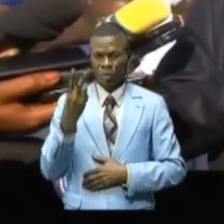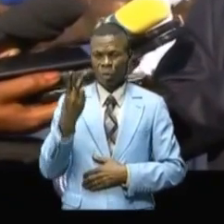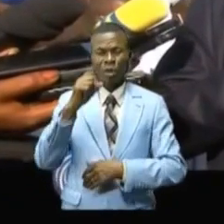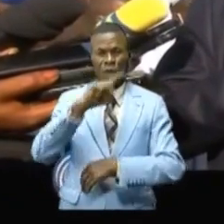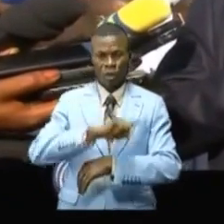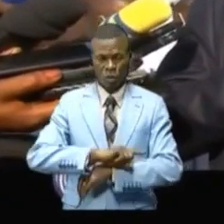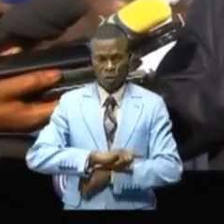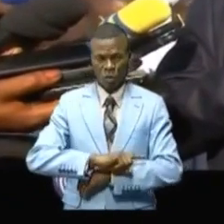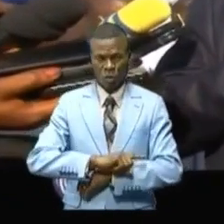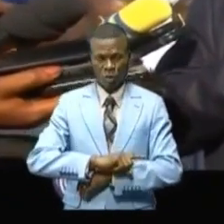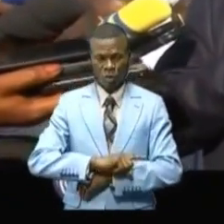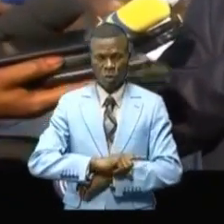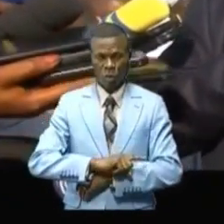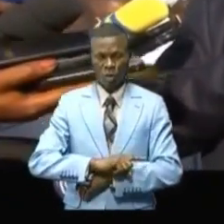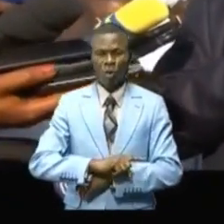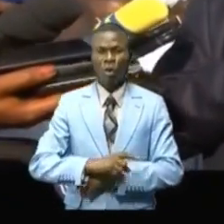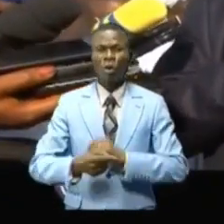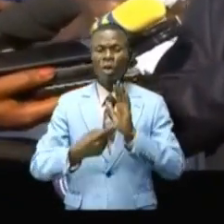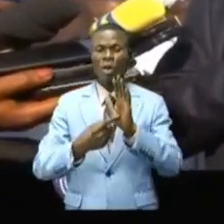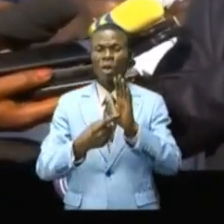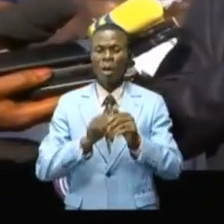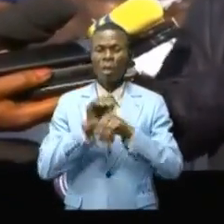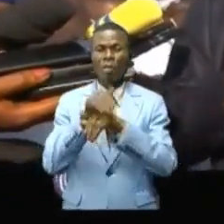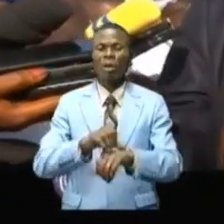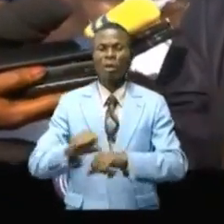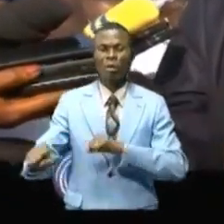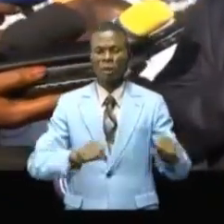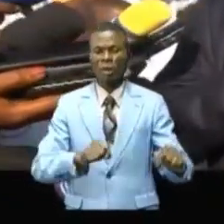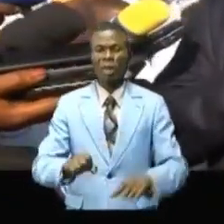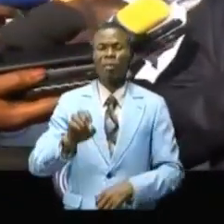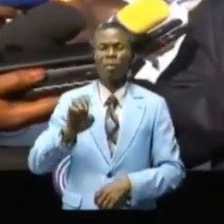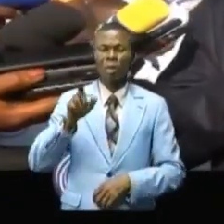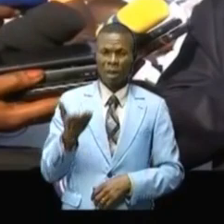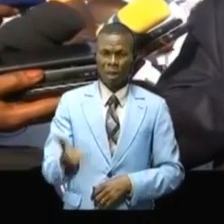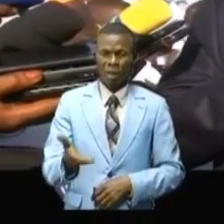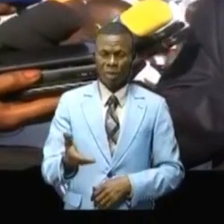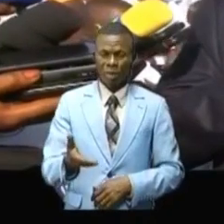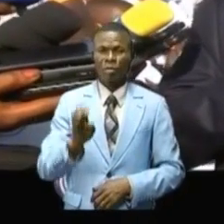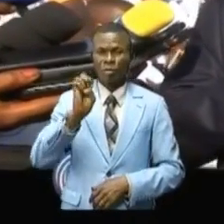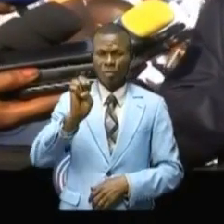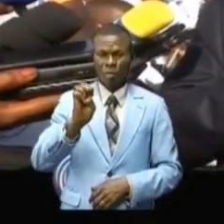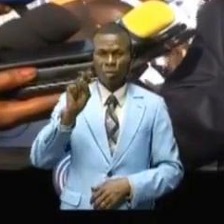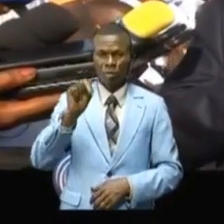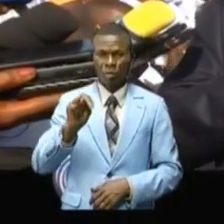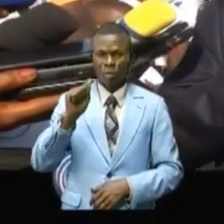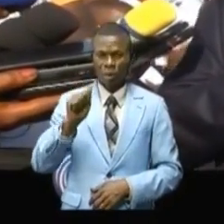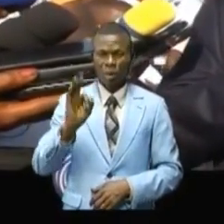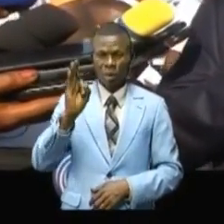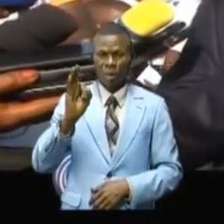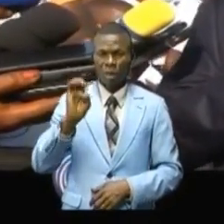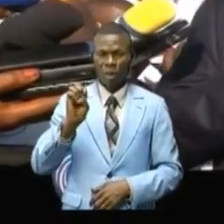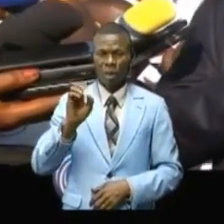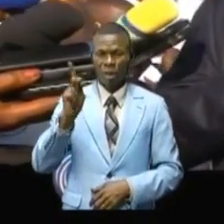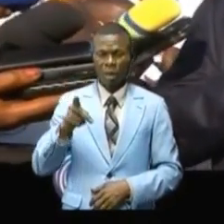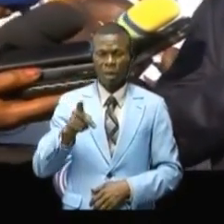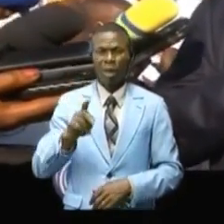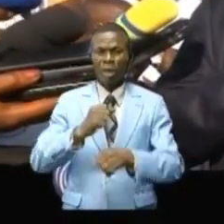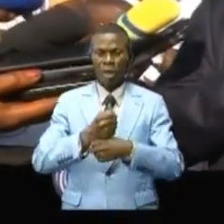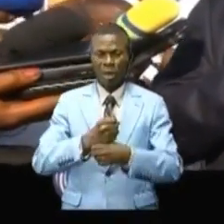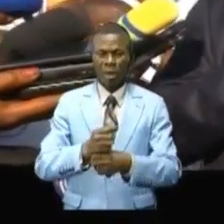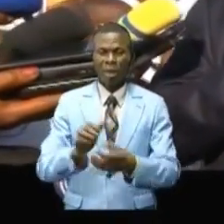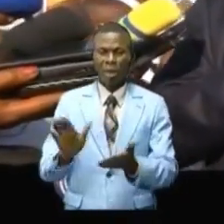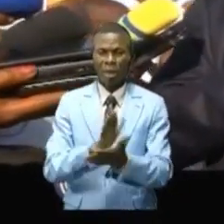2 jours, présenter les épreuves de l'ENAFEP. Toutes ces épreuves sont composées des